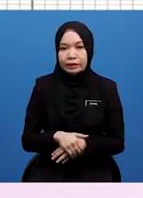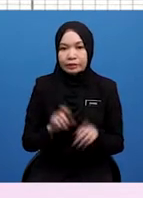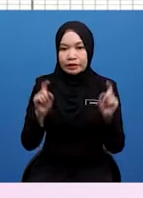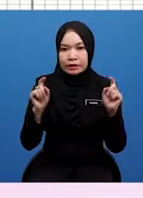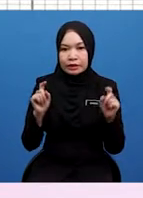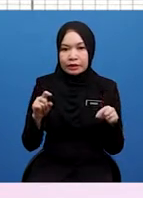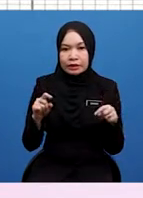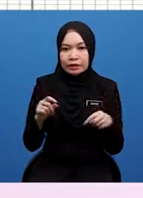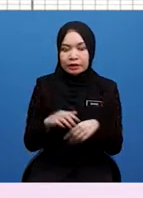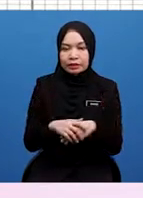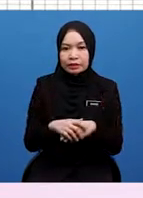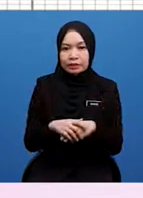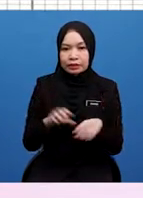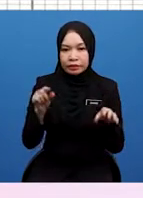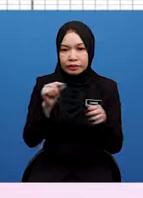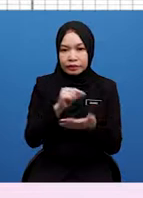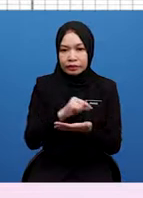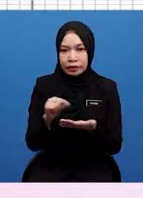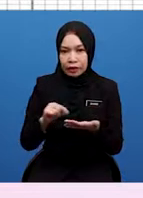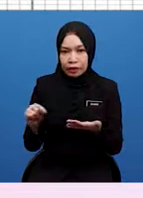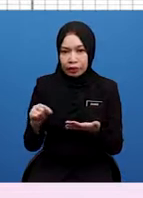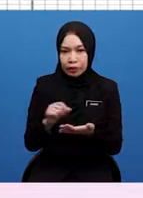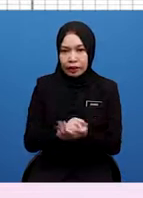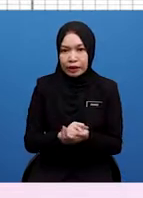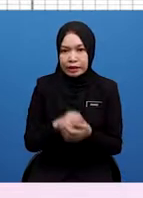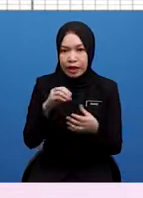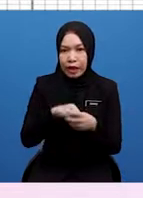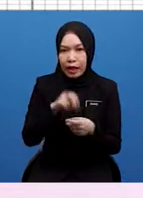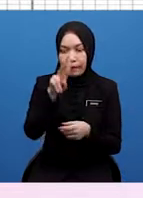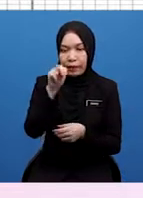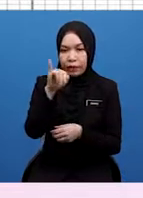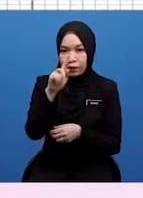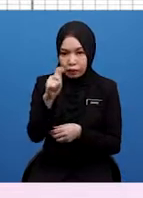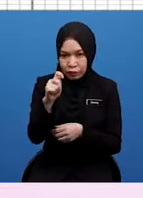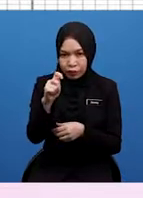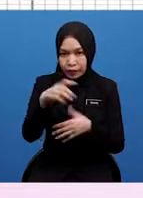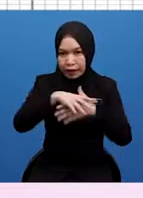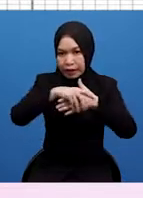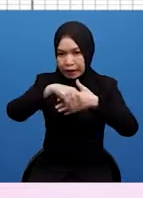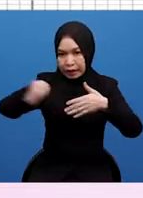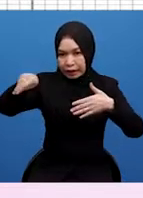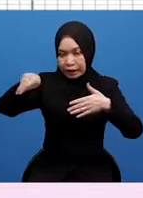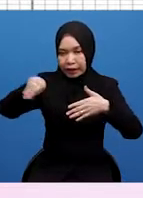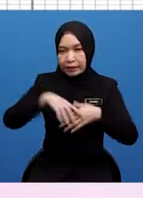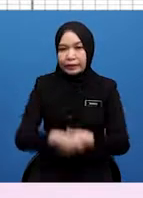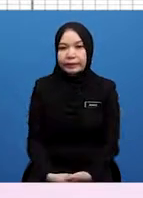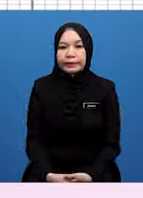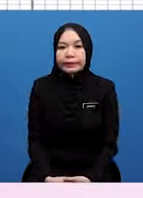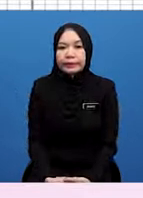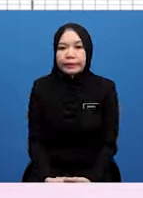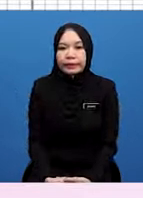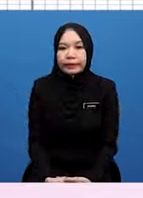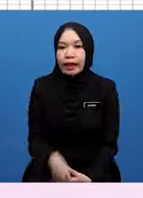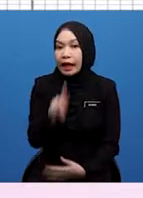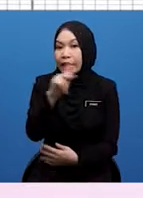import buah-buahan tropika terpilih dan unit adalah ringgit Malaysia, ditulis di sebelah